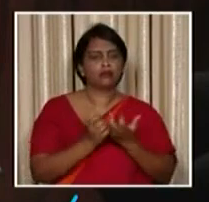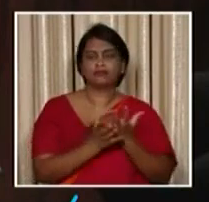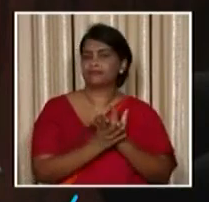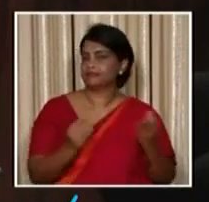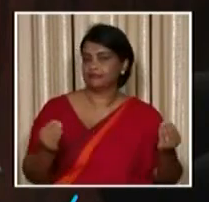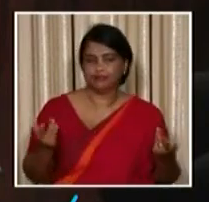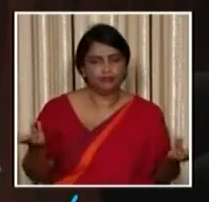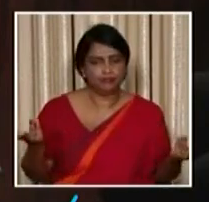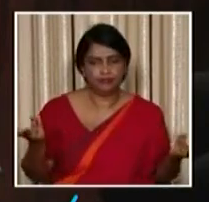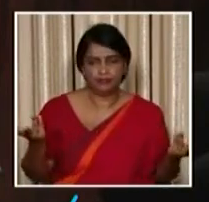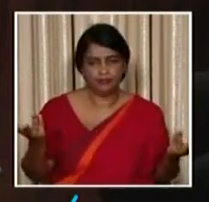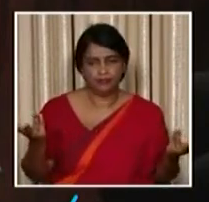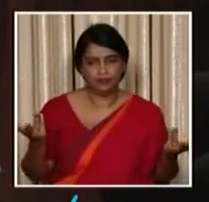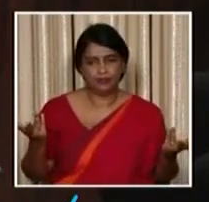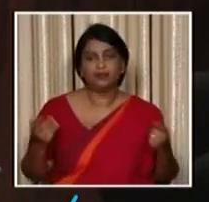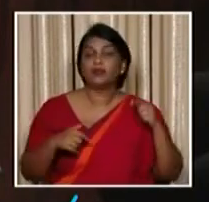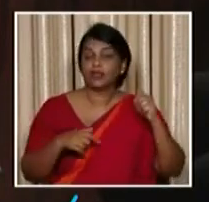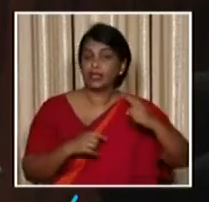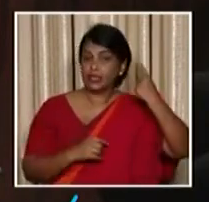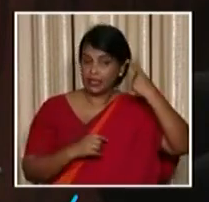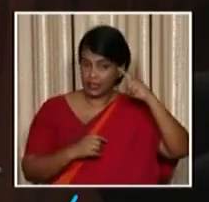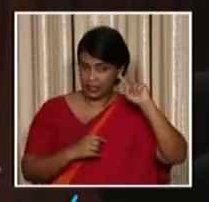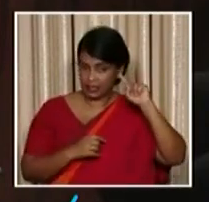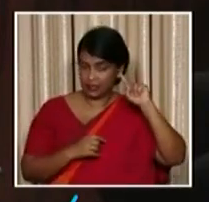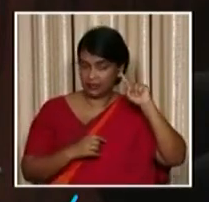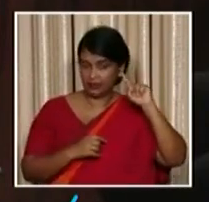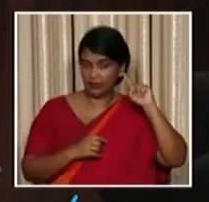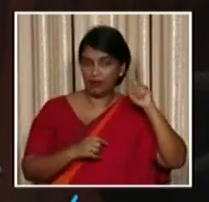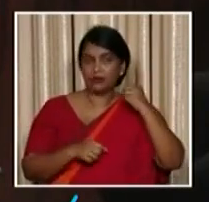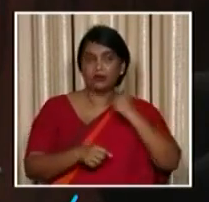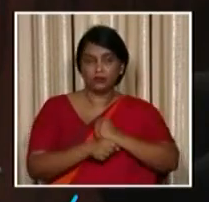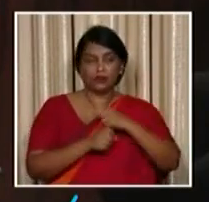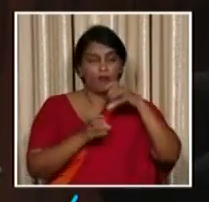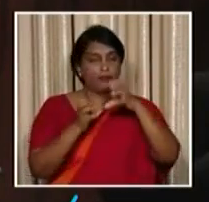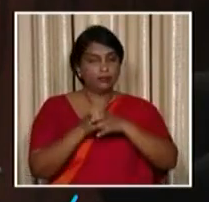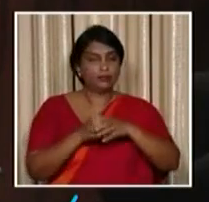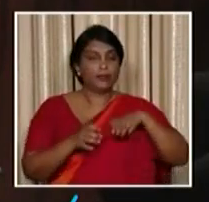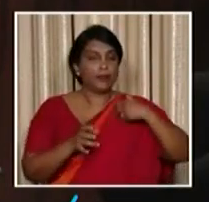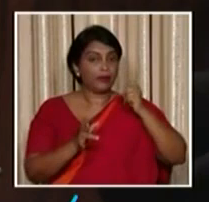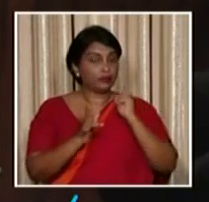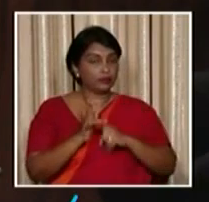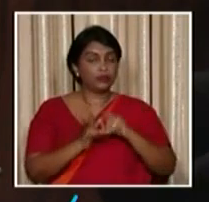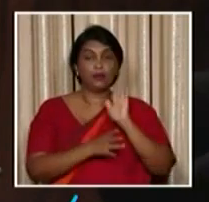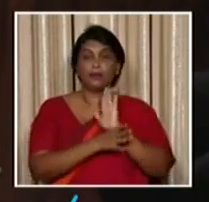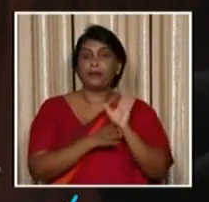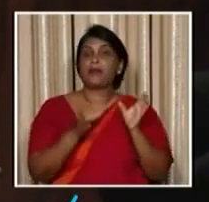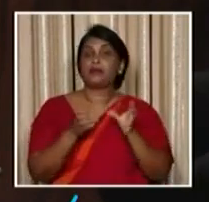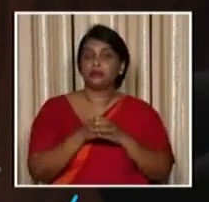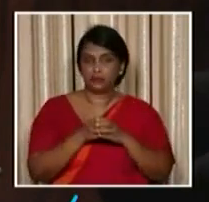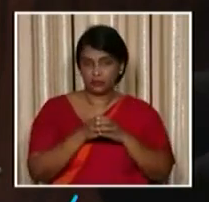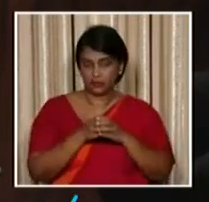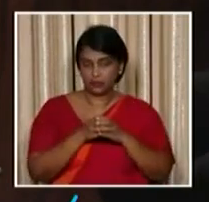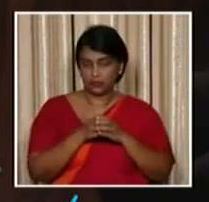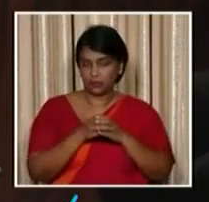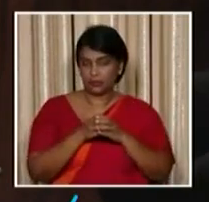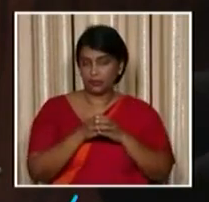නැහැ කරු නියෝජක කතානායකතුමා. දැන් ඊයේ අපේ ආණ්ඩුපක්ෂ ප්‍රධාන සම්විධායකතුමා ගෝ ශ්‍රී ලංකා නිදහස් පක්ෂයට